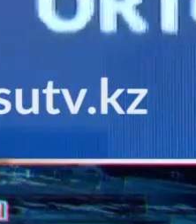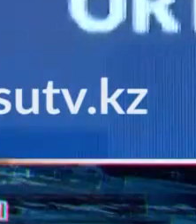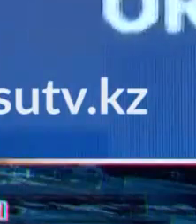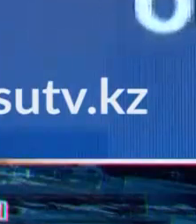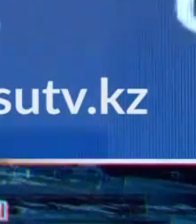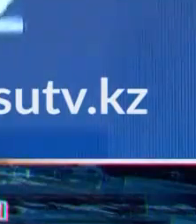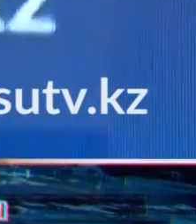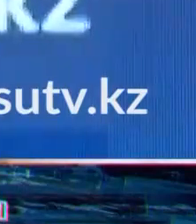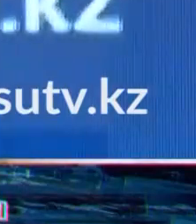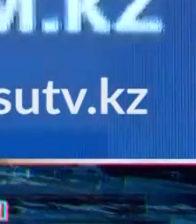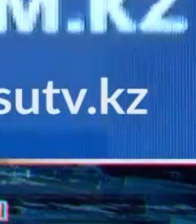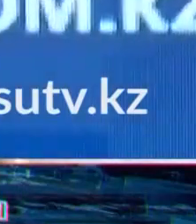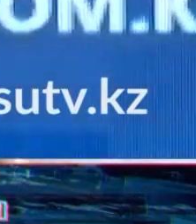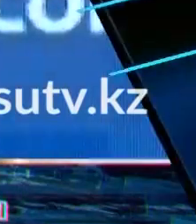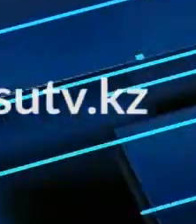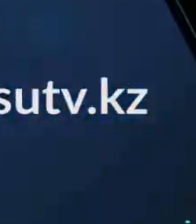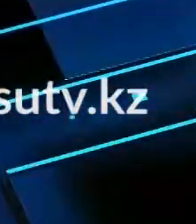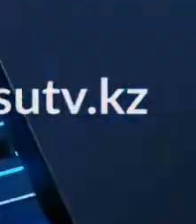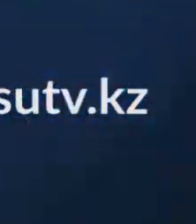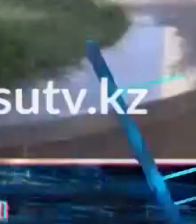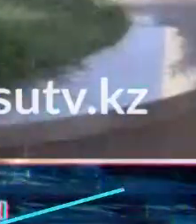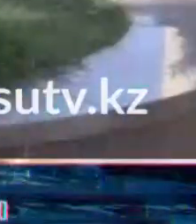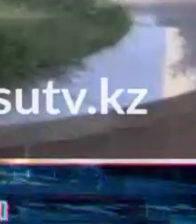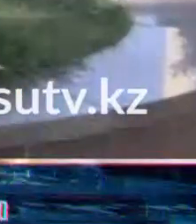из-за низких темпов вакцинации.